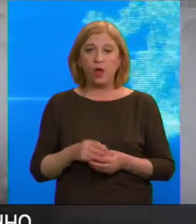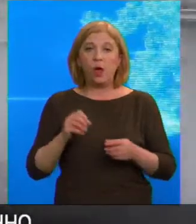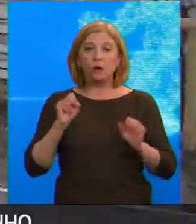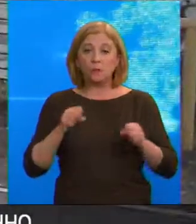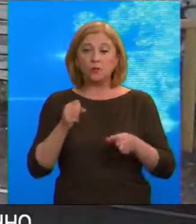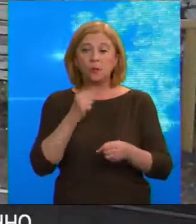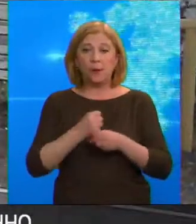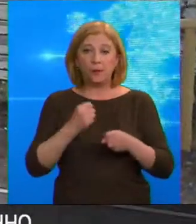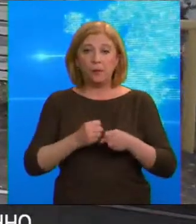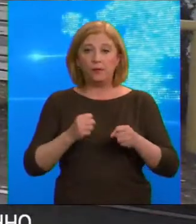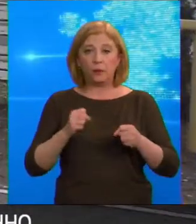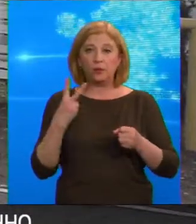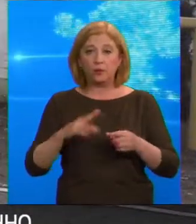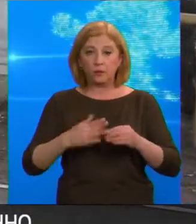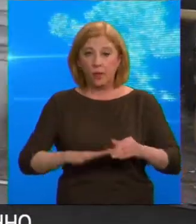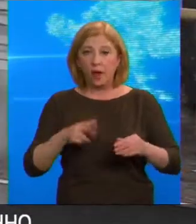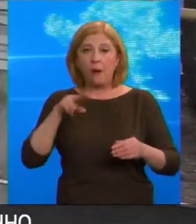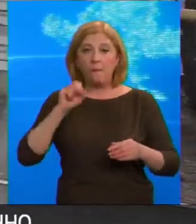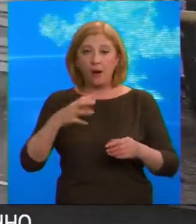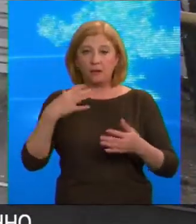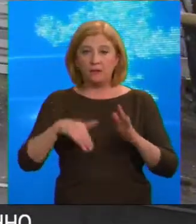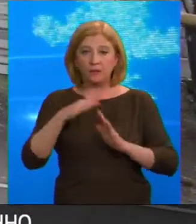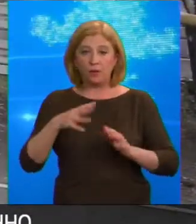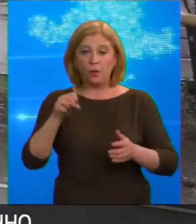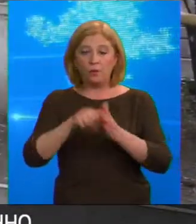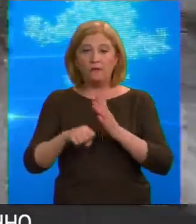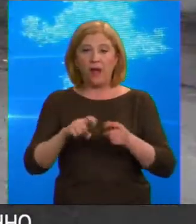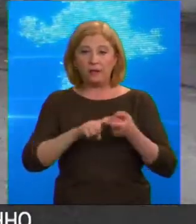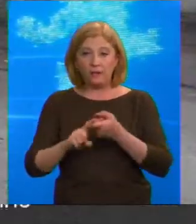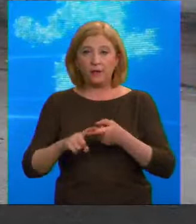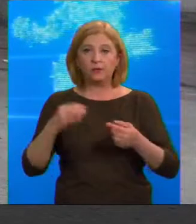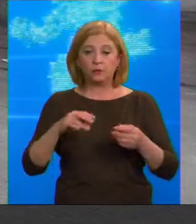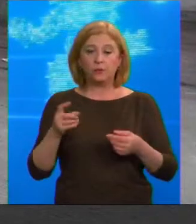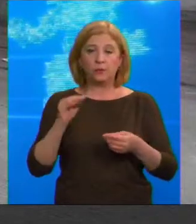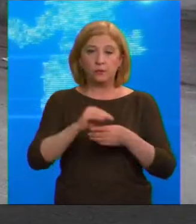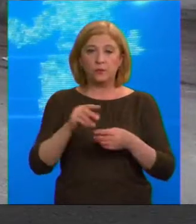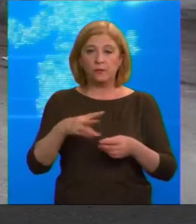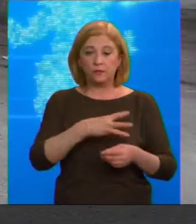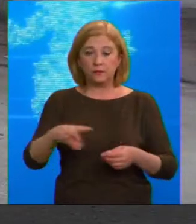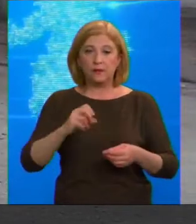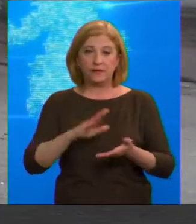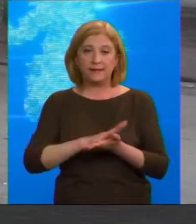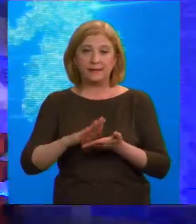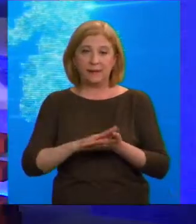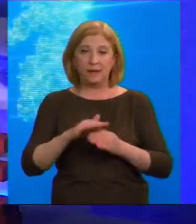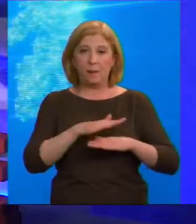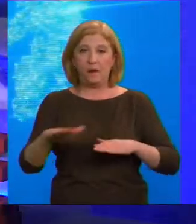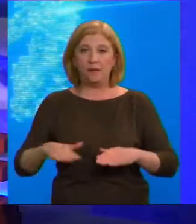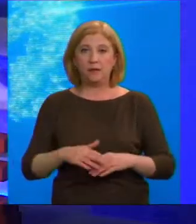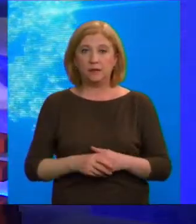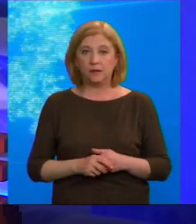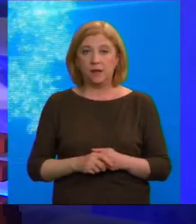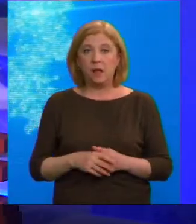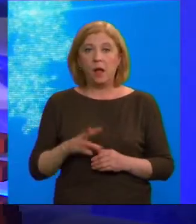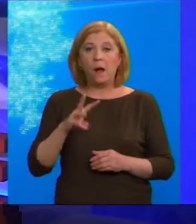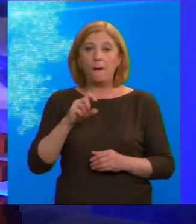обработки двухступенчатый. С одной стороны, пар с высокой температурой убивает вирус, другой дезинфицирующий состав делает поверхность стерильной. Мэр